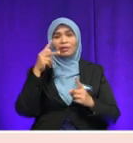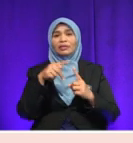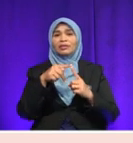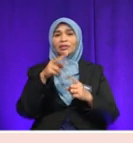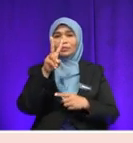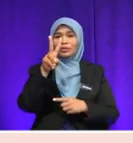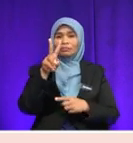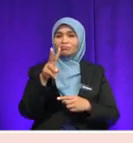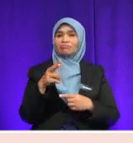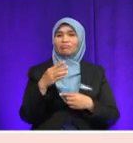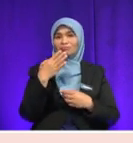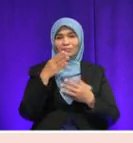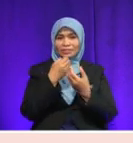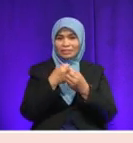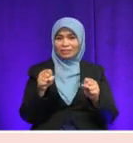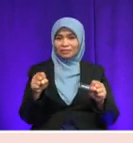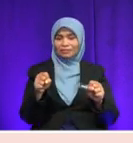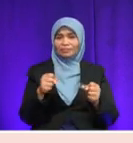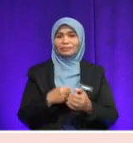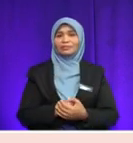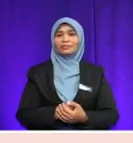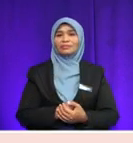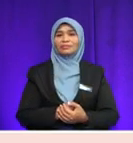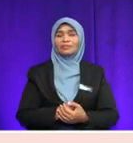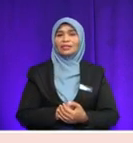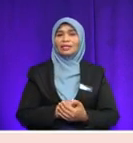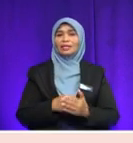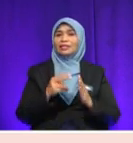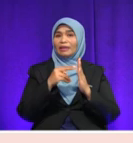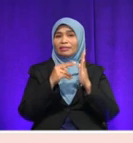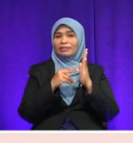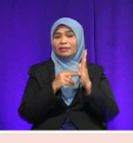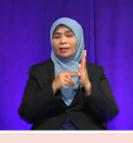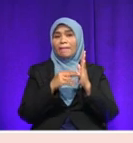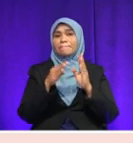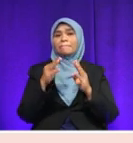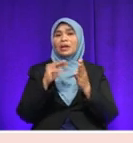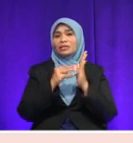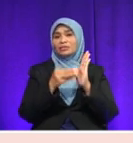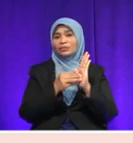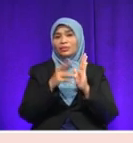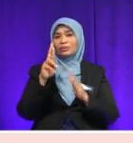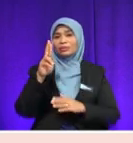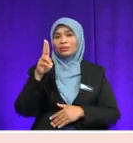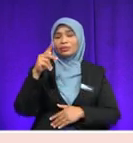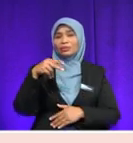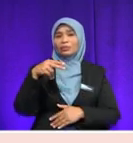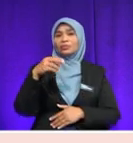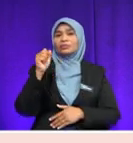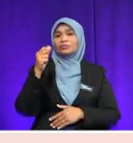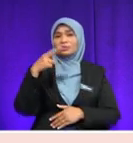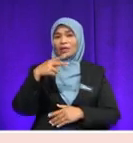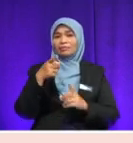nampaknya semua Nyatakan maksud ruhsah dari segi